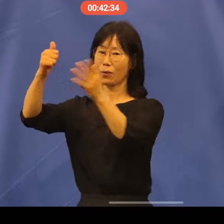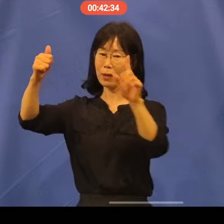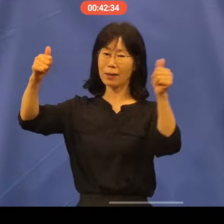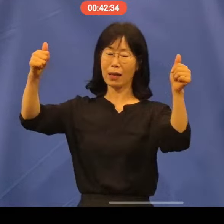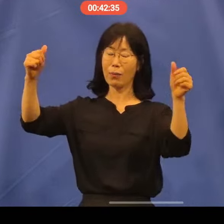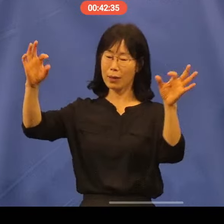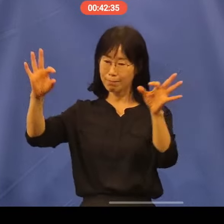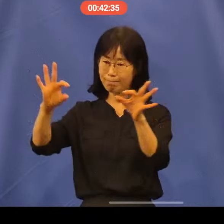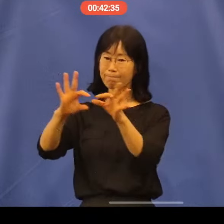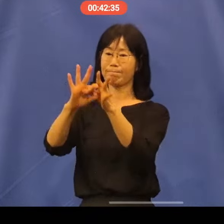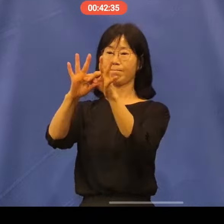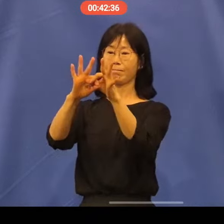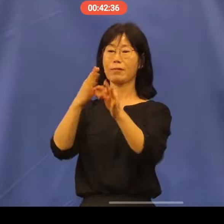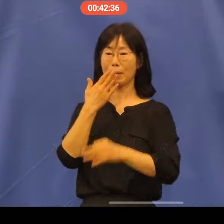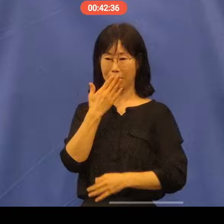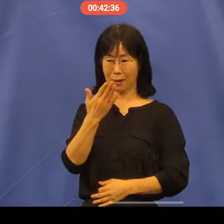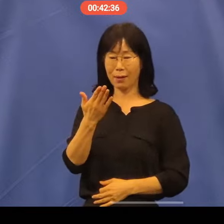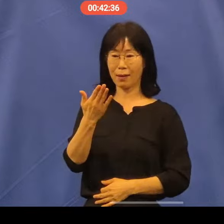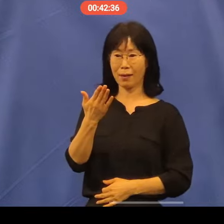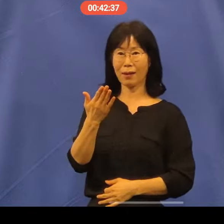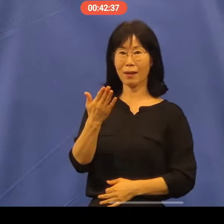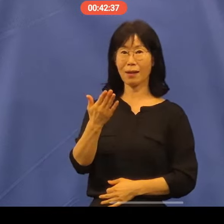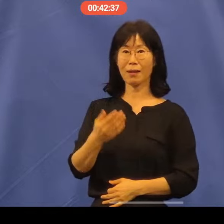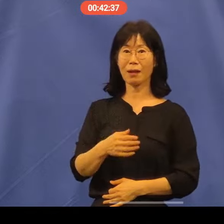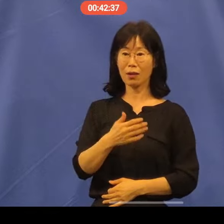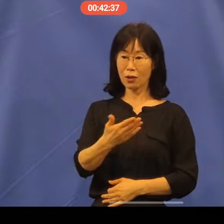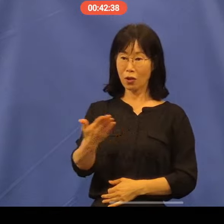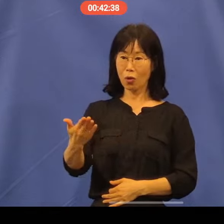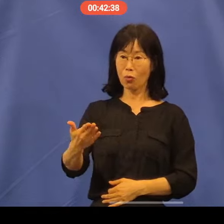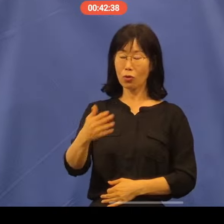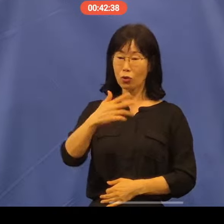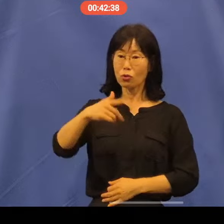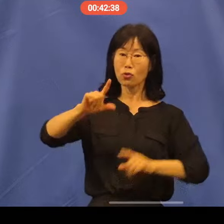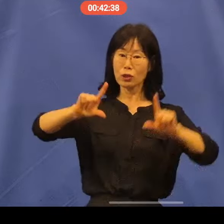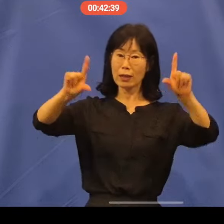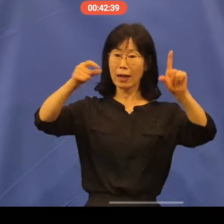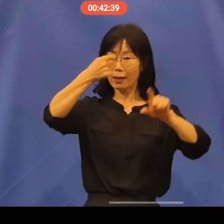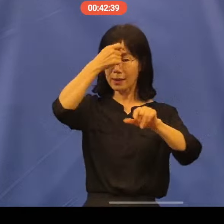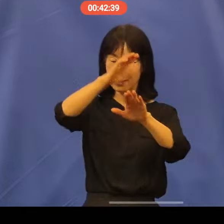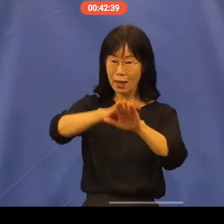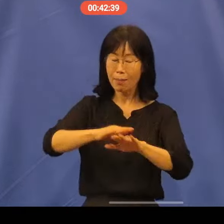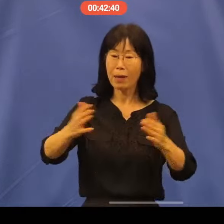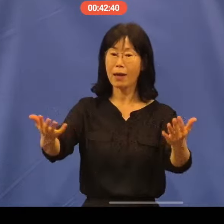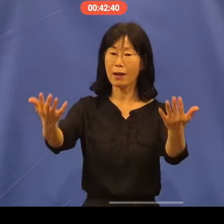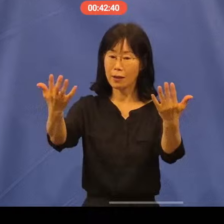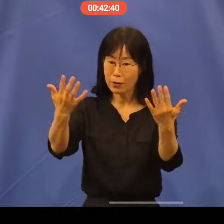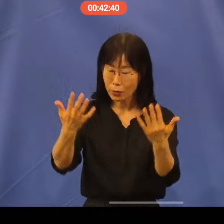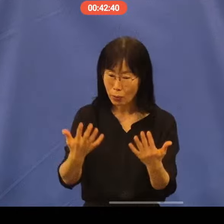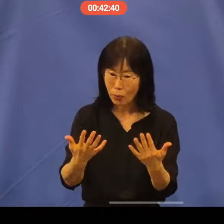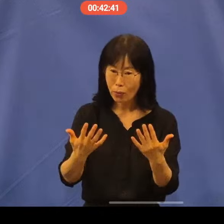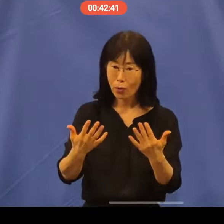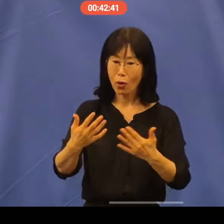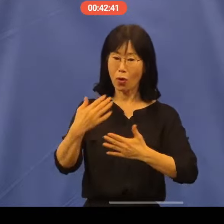회개가 그렇게 중요해요. 여러분, 주일날 예배를 드린다고 우리가 와서 예배를 드린다고 예배가 되는 게